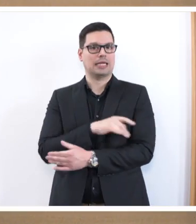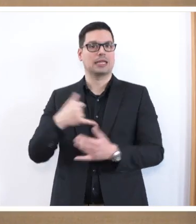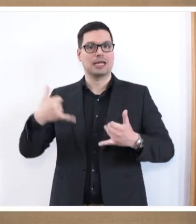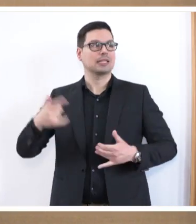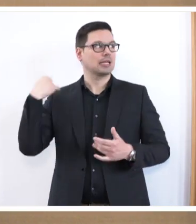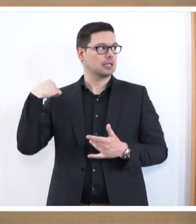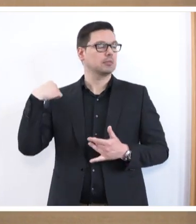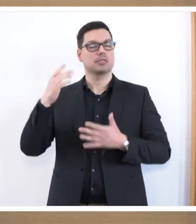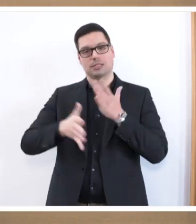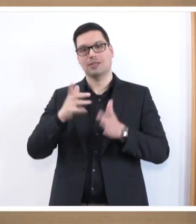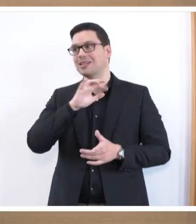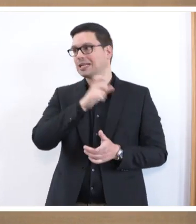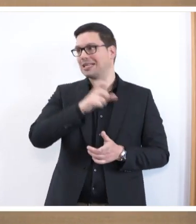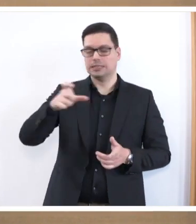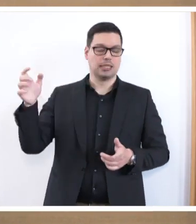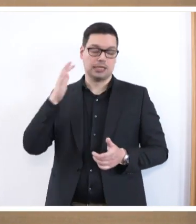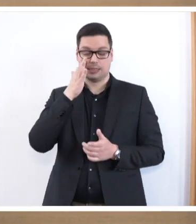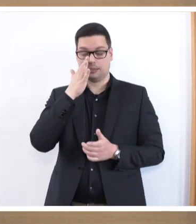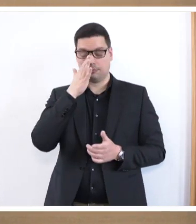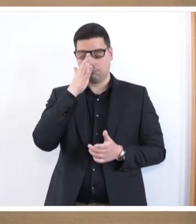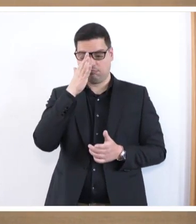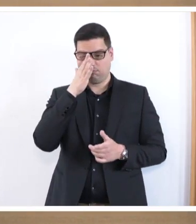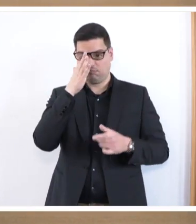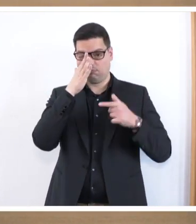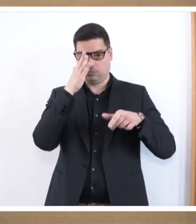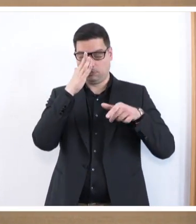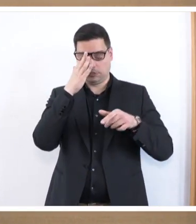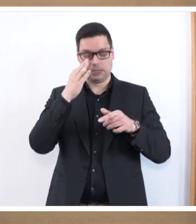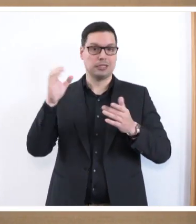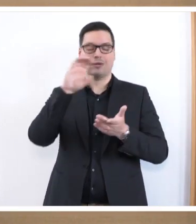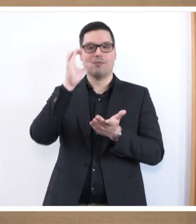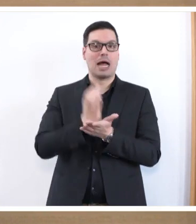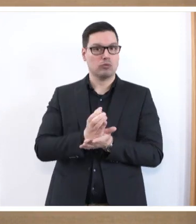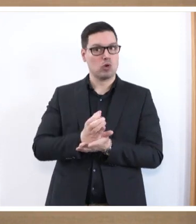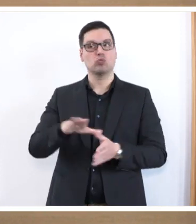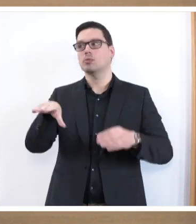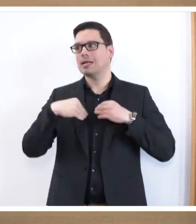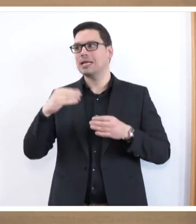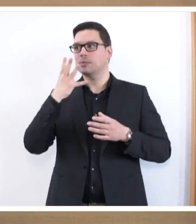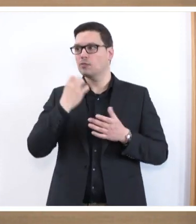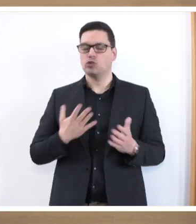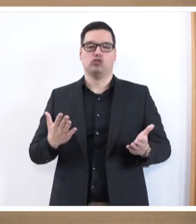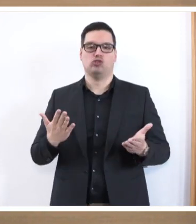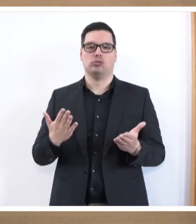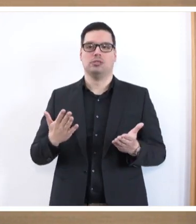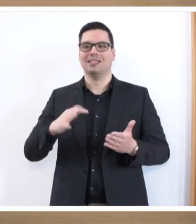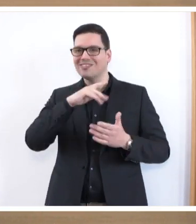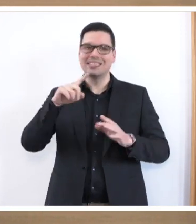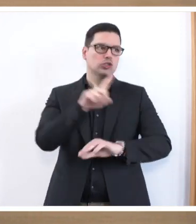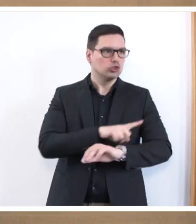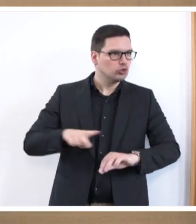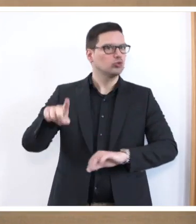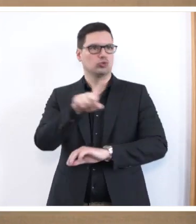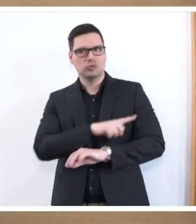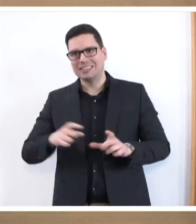viele Kandidatinnen und Kandidaten zur Wahl, die genau diese Verantwortung übernehmen wollen, die viele Stunden in der